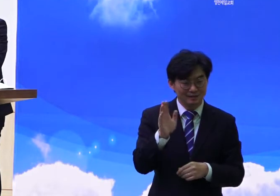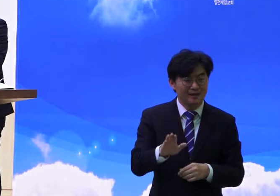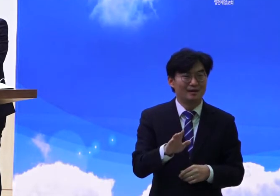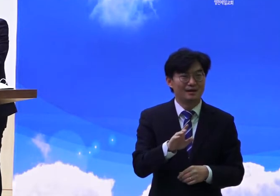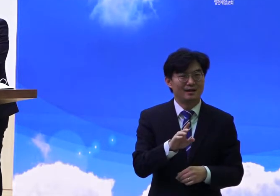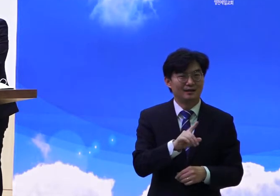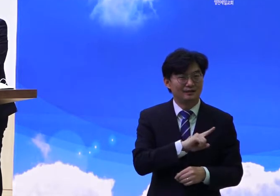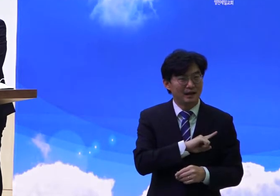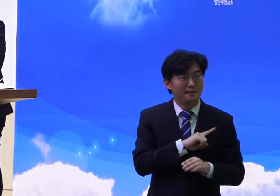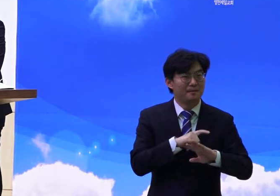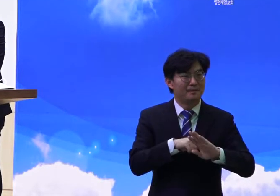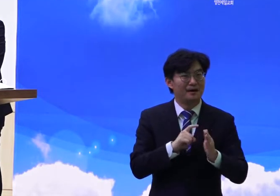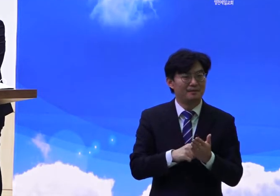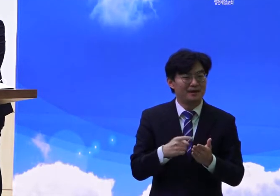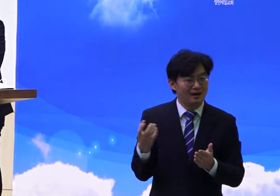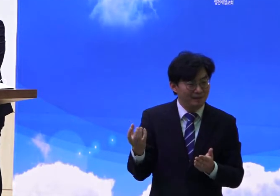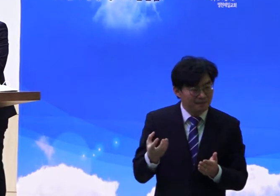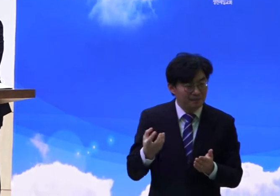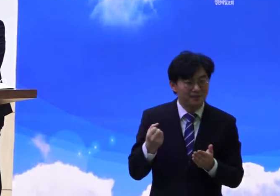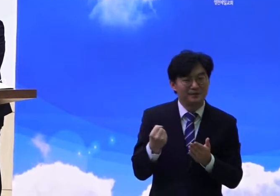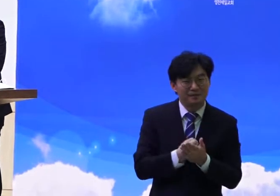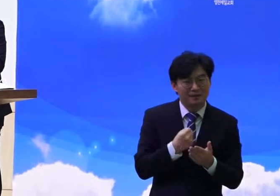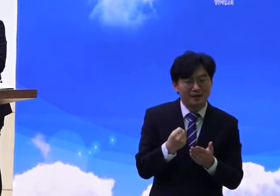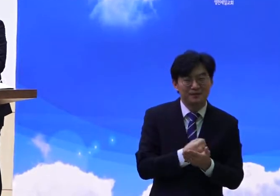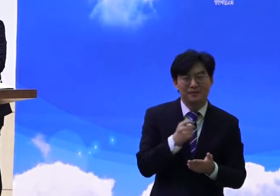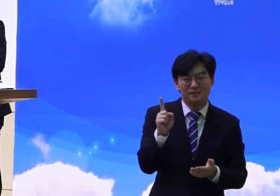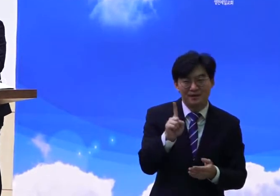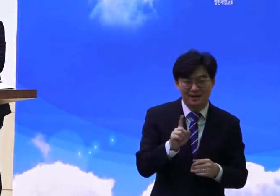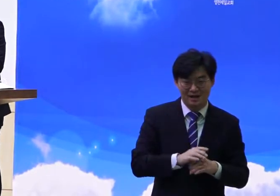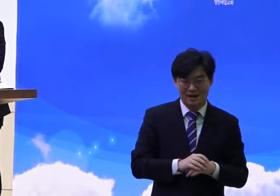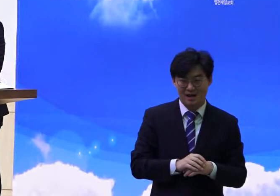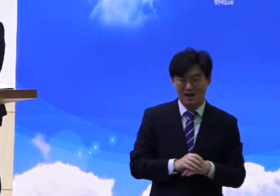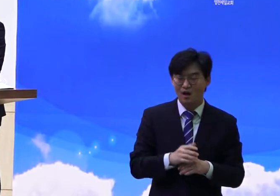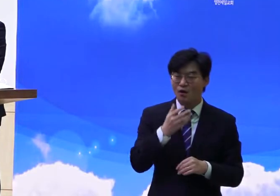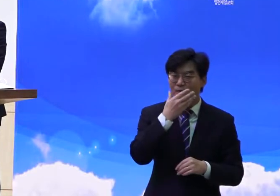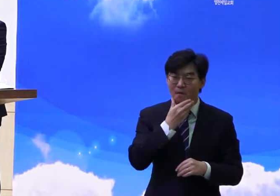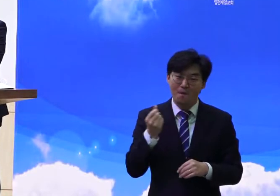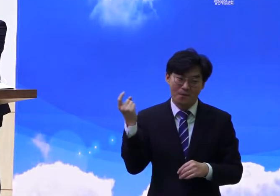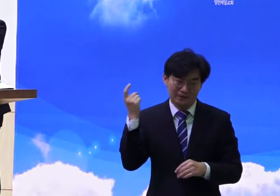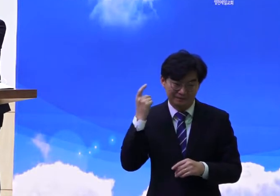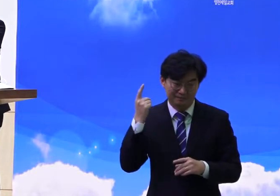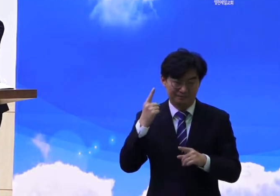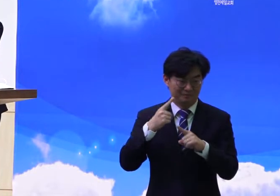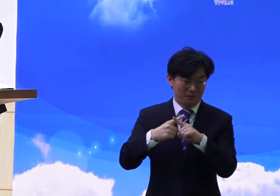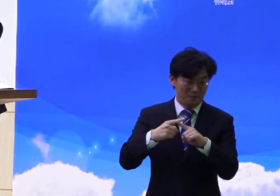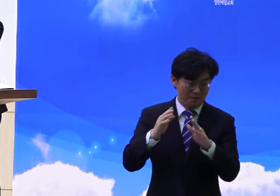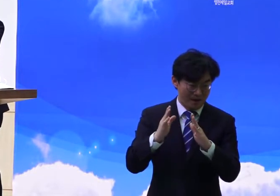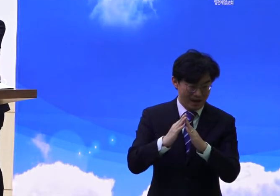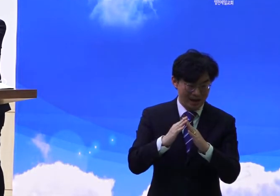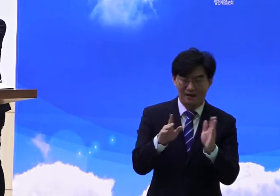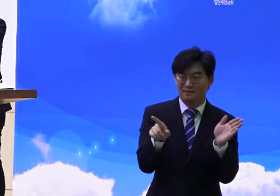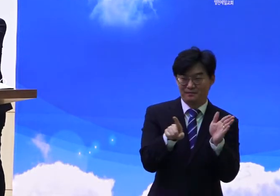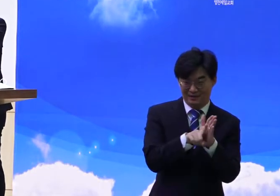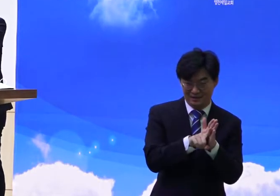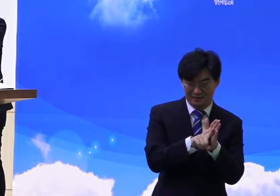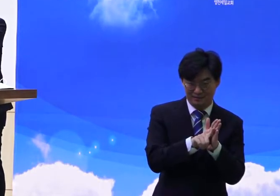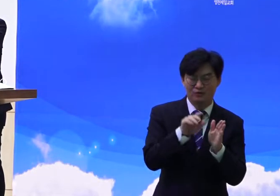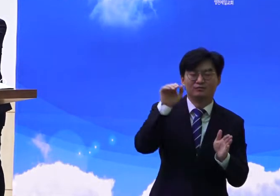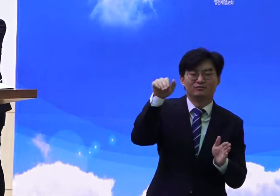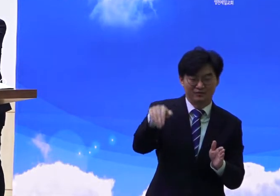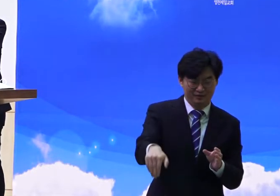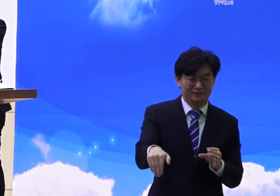마음이 아픈 것은 사람들의 마음이 복음에 대해서 닫혀가고 있다는 것, 그리고 상황은 점점